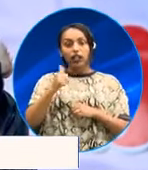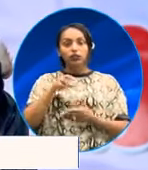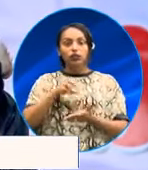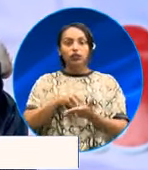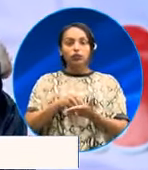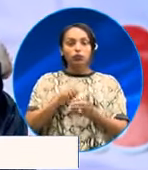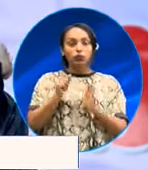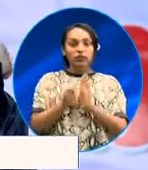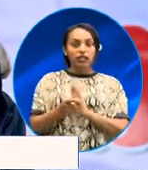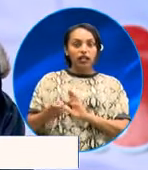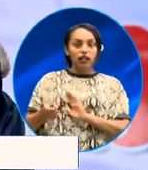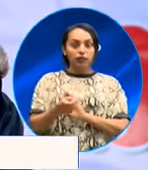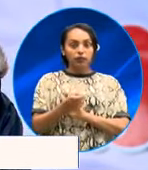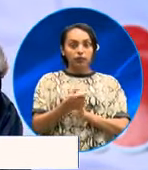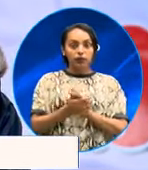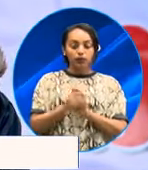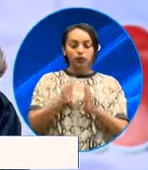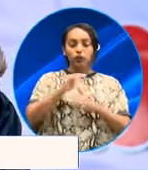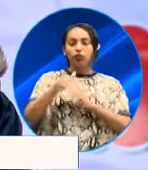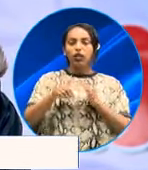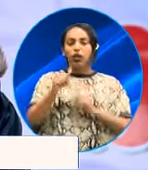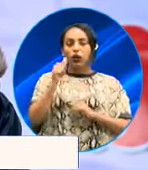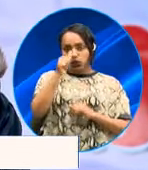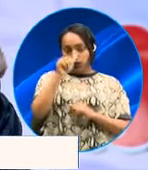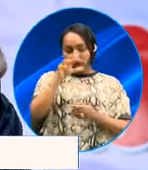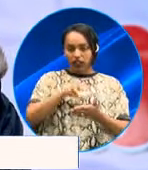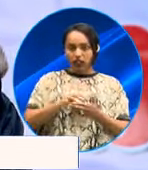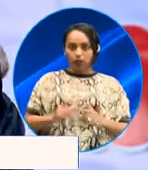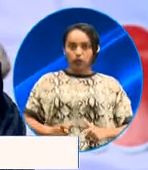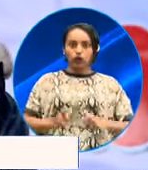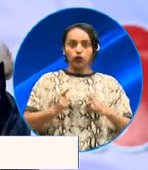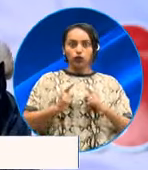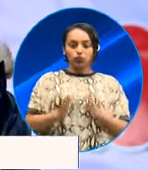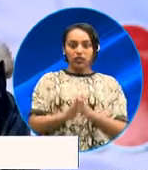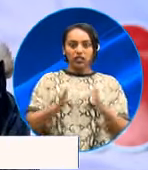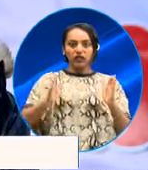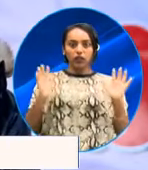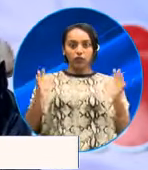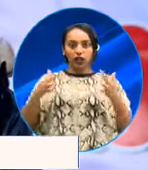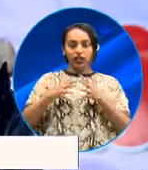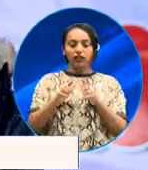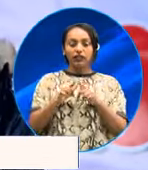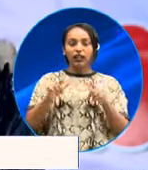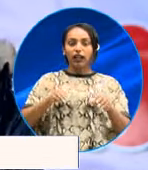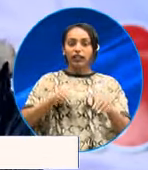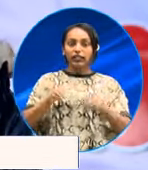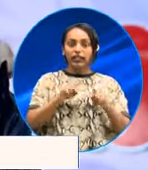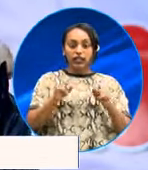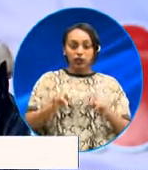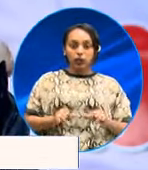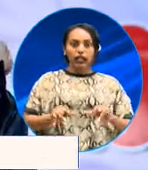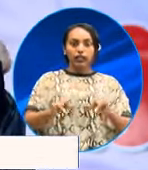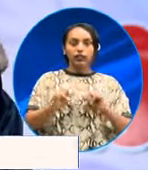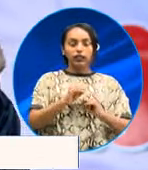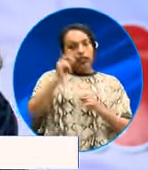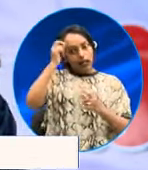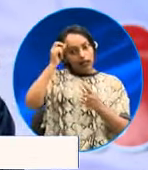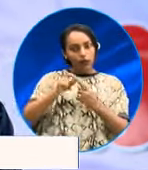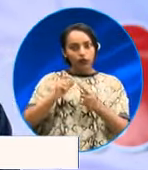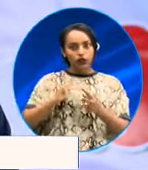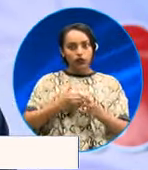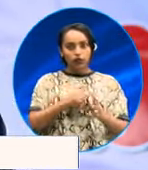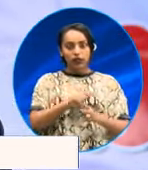ለሌሎች ከተሞችም ምሳሌ በመሆን የመላው ኢትዮጵያ ከተሞች ነዋሪዎችን በስፋት ባቀፈ ታላቅ ንቅናቄ እንደሚቀጥልና